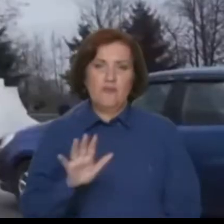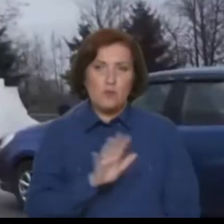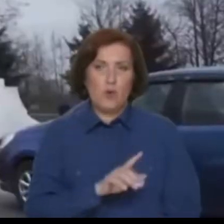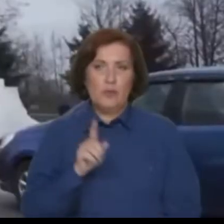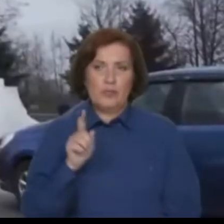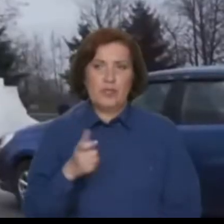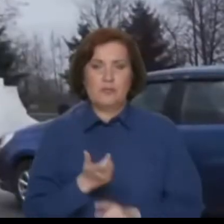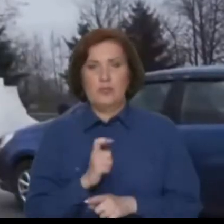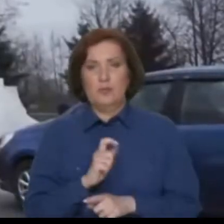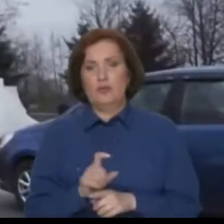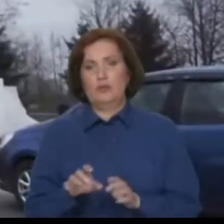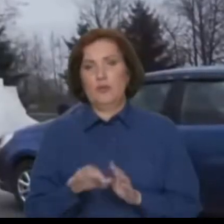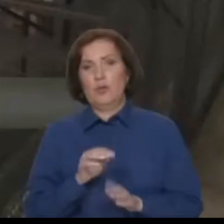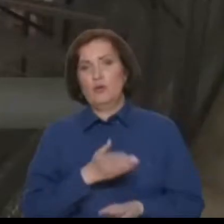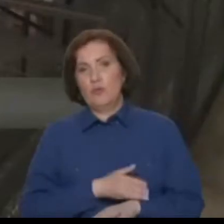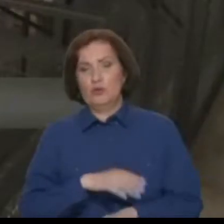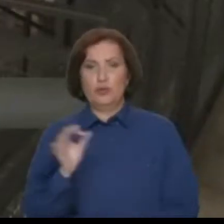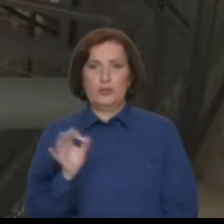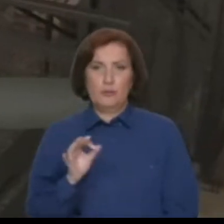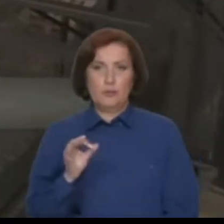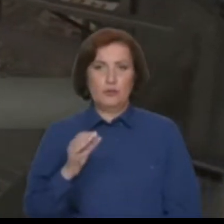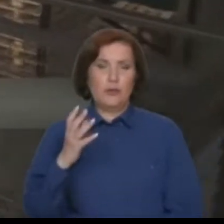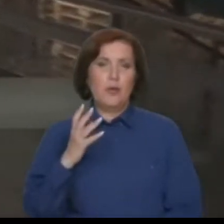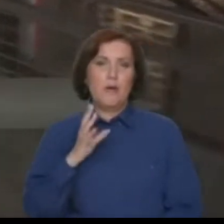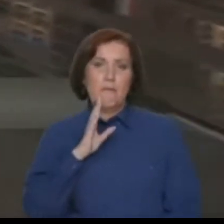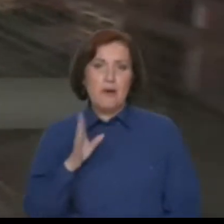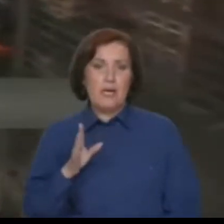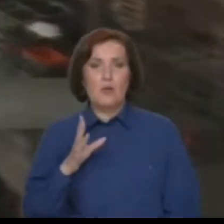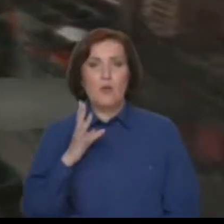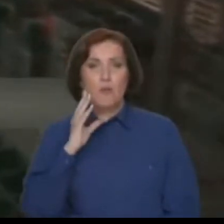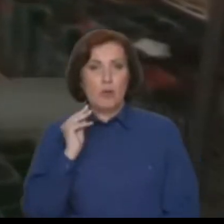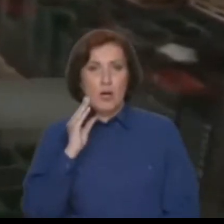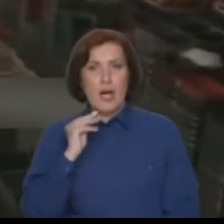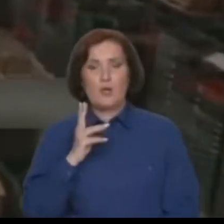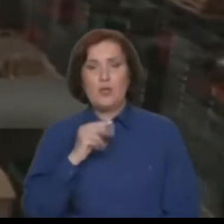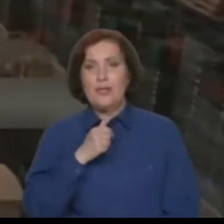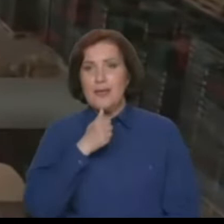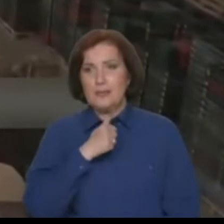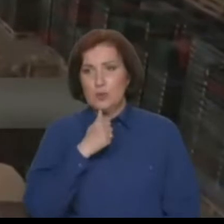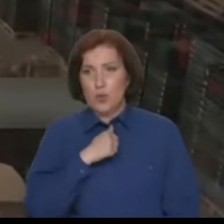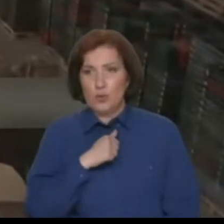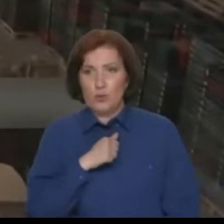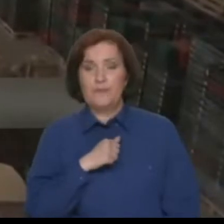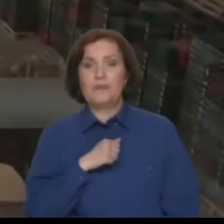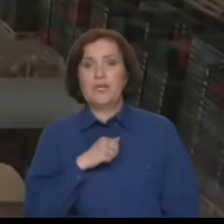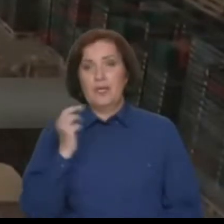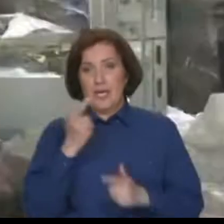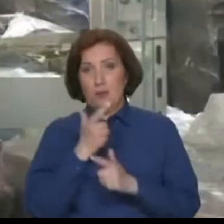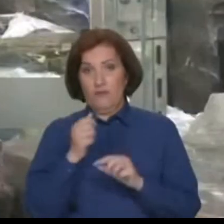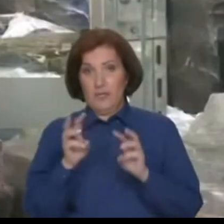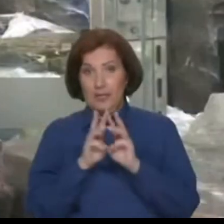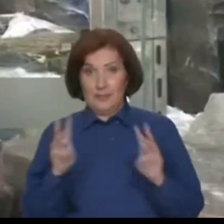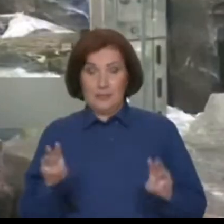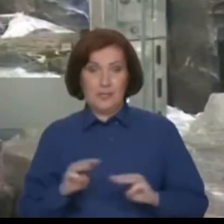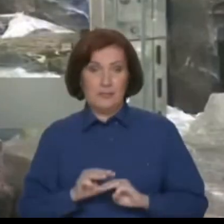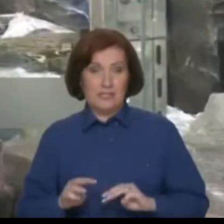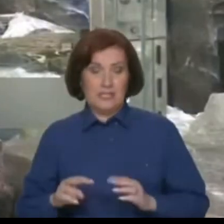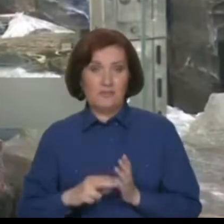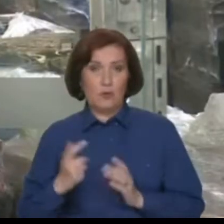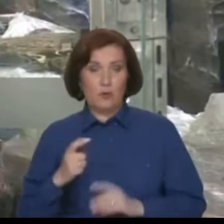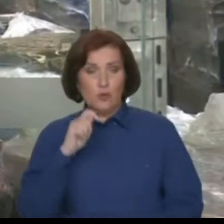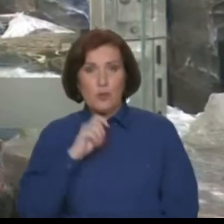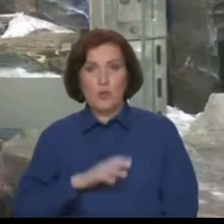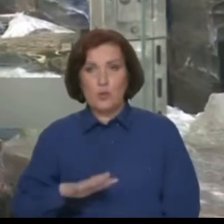Там здебільшого обирають Польщу, Німеччину, Бельгію, Болгарію та Естонію. Проте, як повідомляють на сайті Міністерства